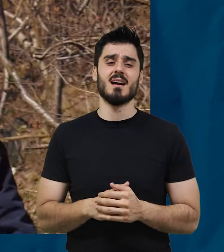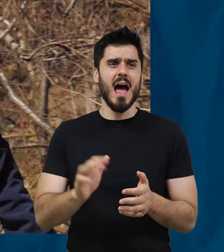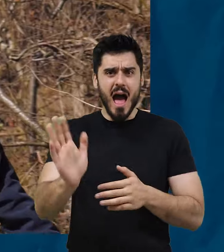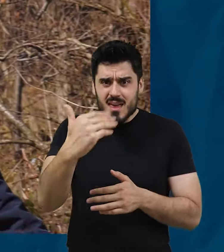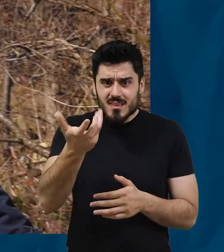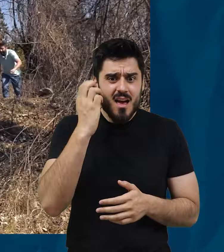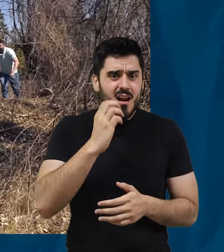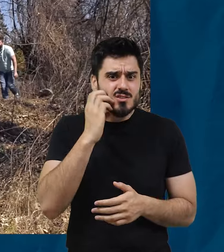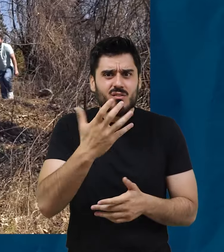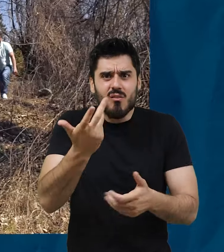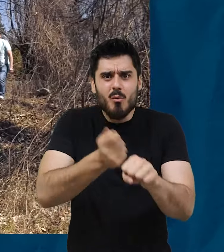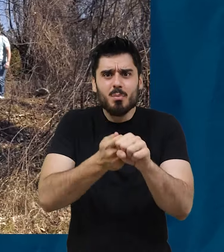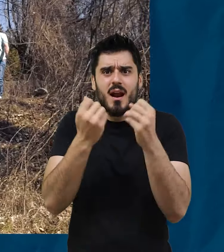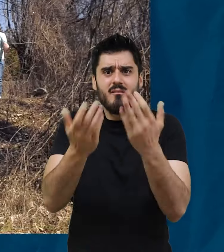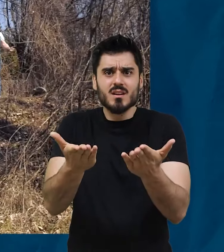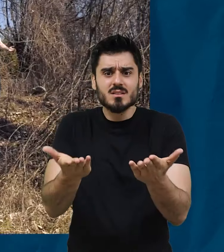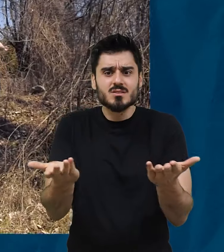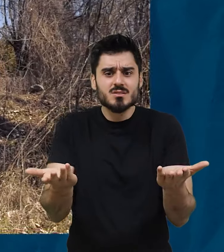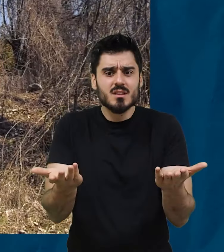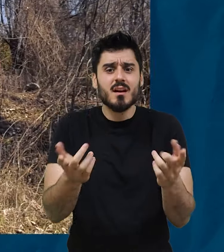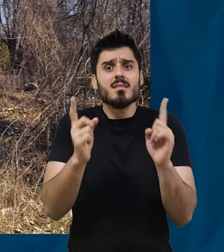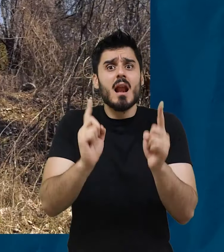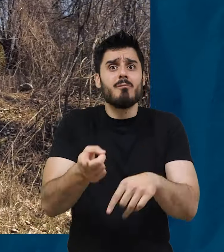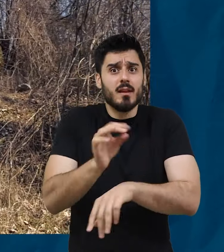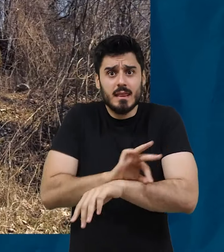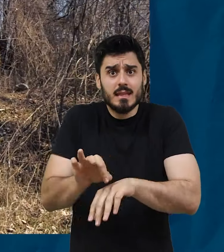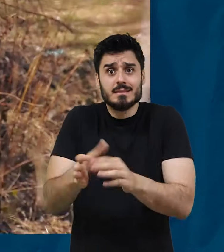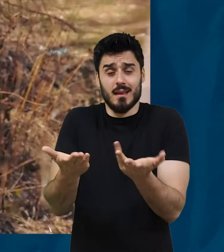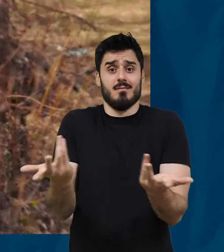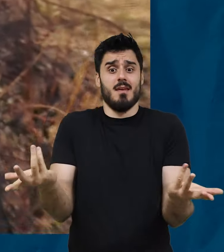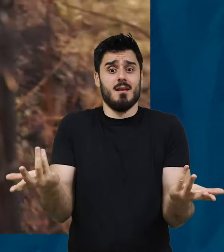Аре бе, Караджов, какво правиш? Е, нали ни трябва дизайнер?